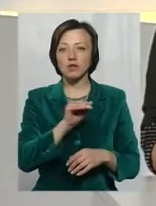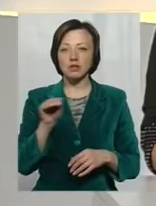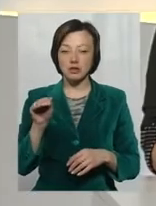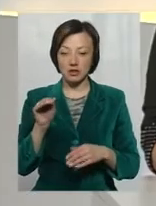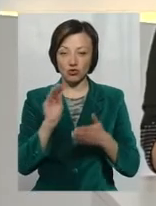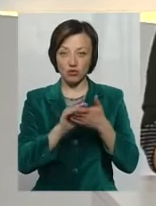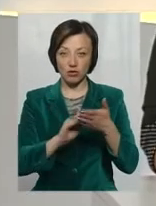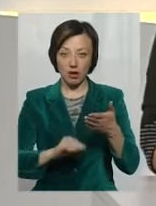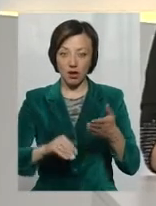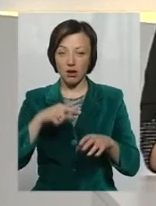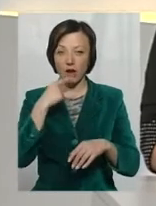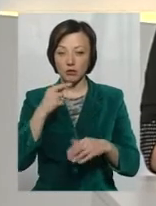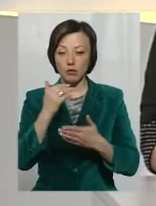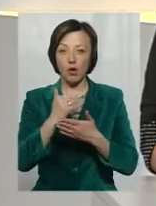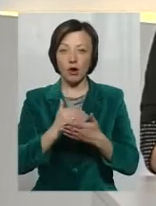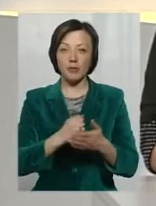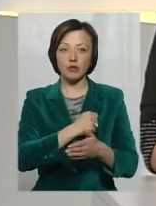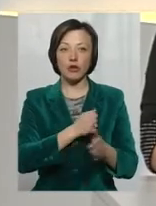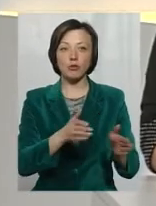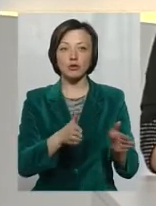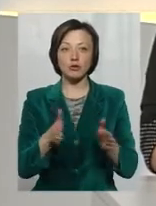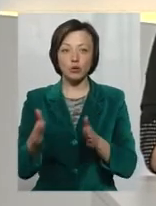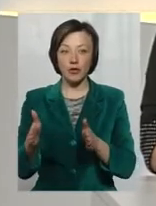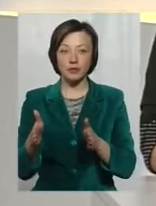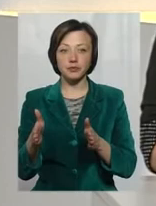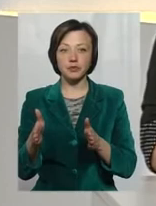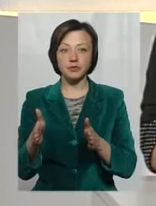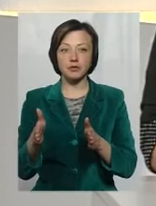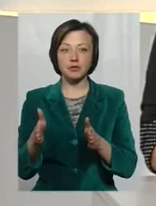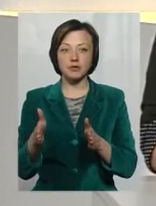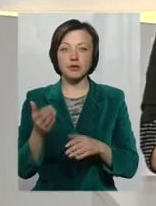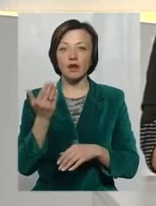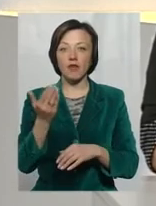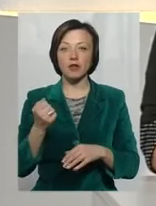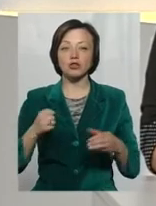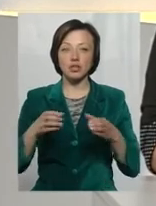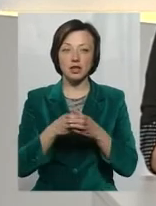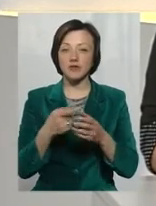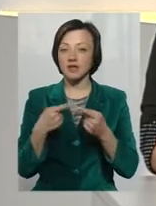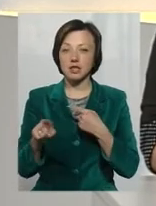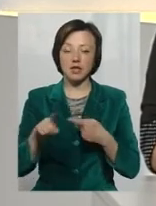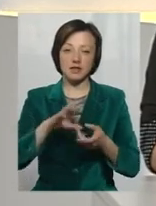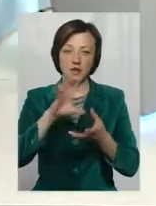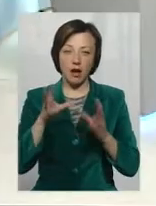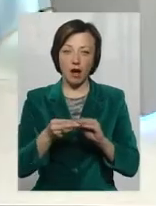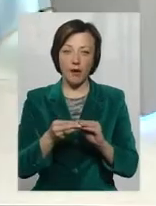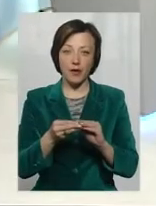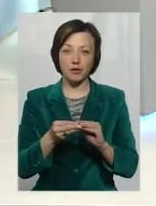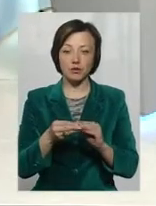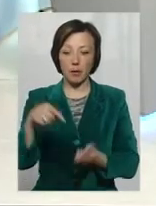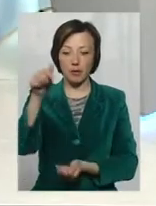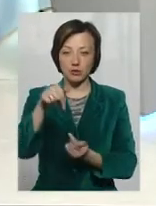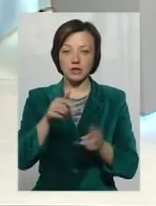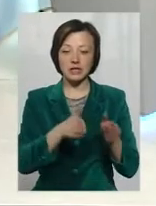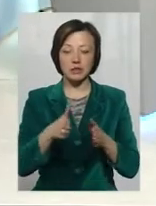говорять про те, що програма бойової підготовки саме в вашій частині цілком відрізняється від загальноприйнятої системи